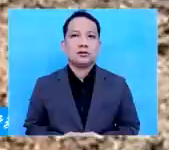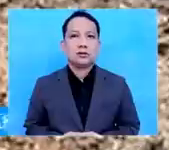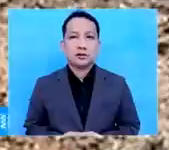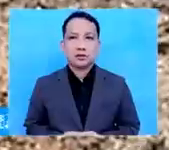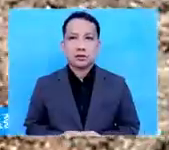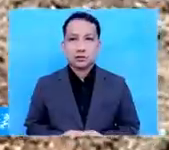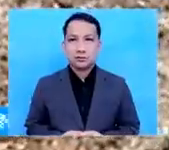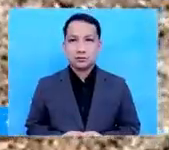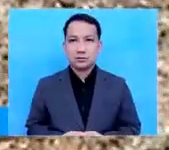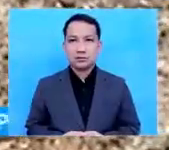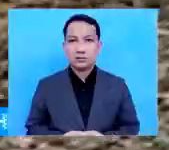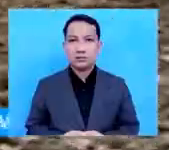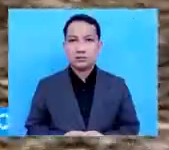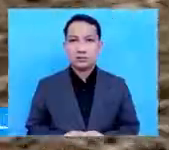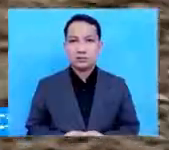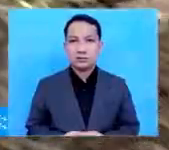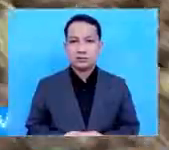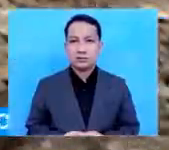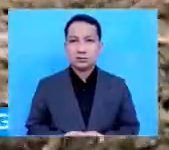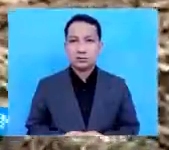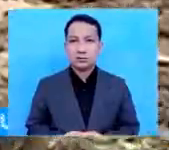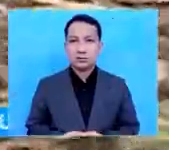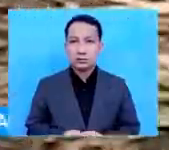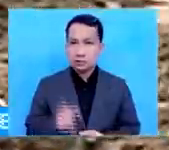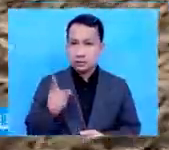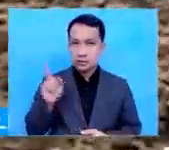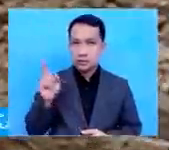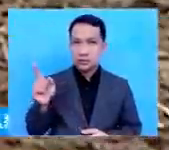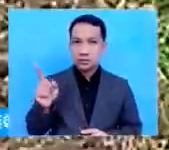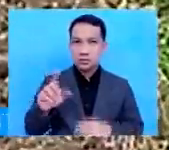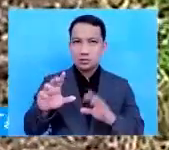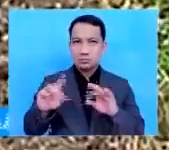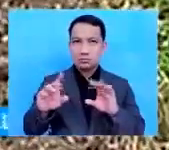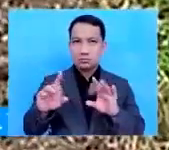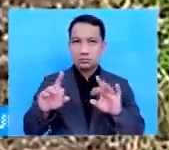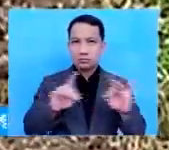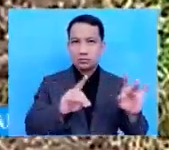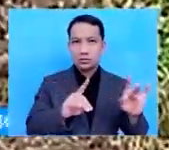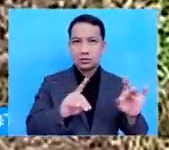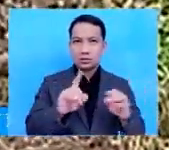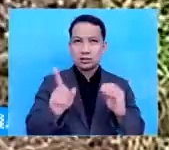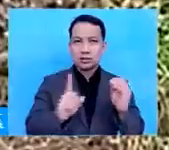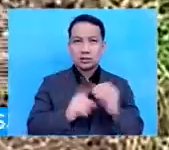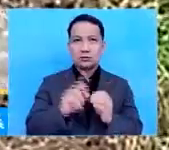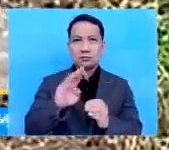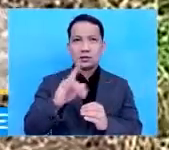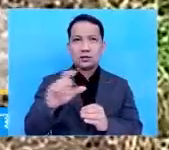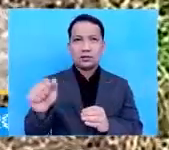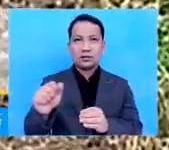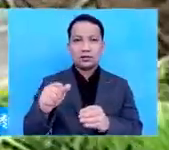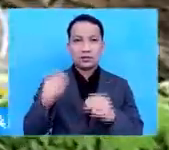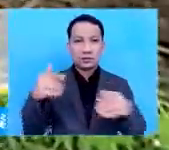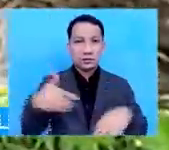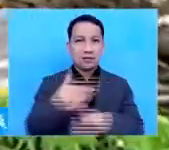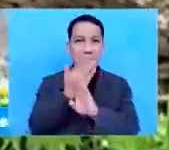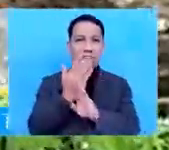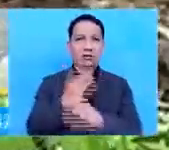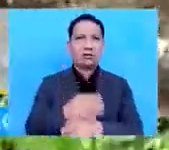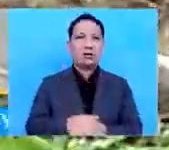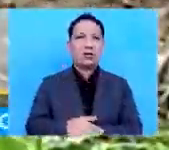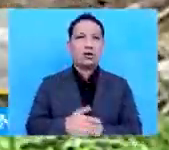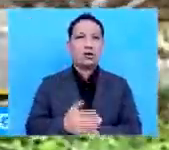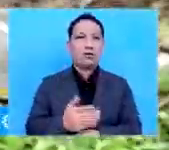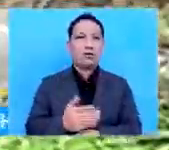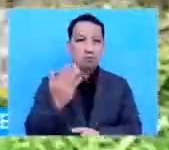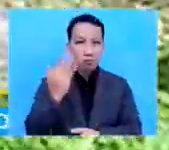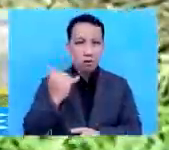Makapal na putik ang bumabalot sa bahagi ng kalsadang ito sa Sityo Puting Bato sa barangay Baganihan sa Davao City. Kasunod